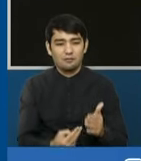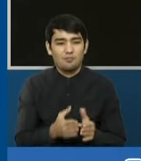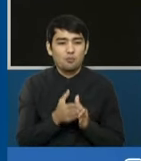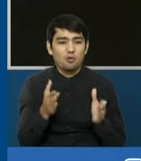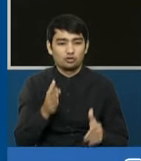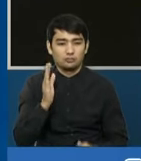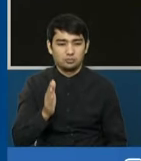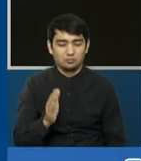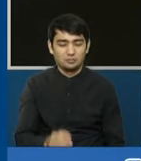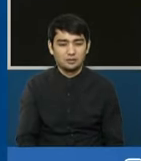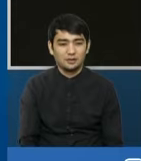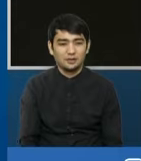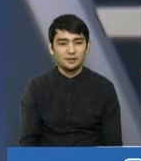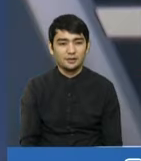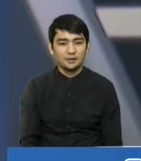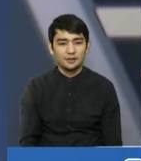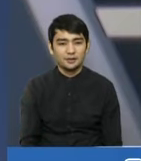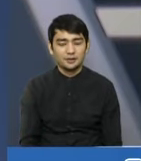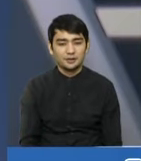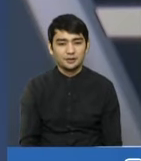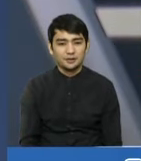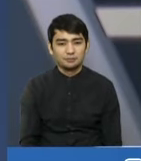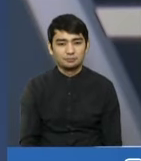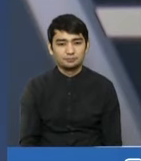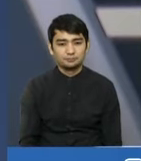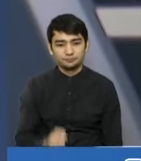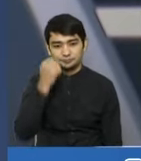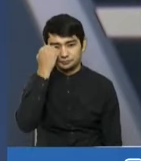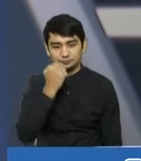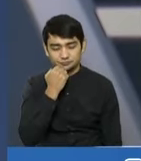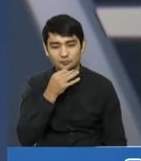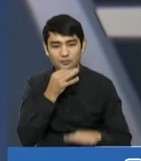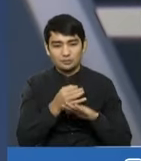ұтқанымыздан ұтыларымыз көп болады деп өзім есептеймін. Жақсы, жауабыңызға рахмет.